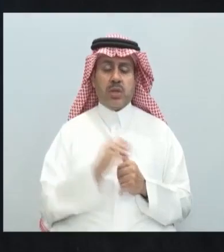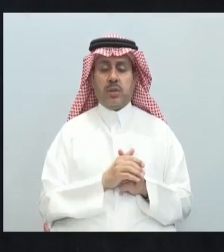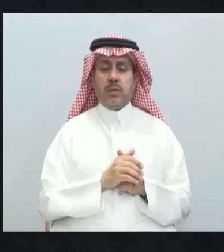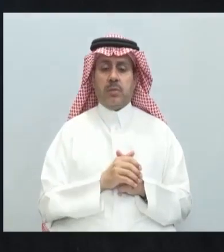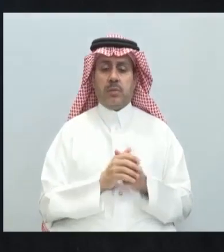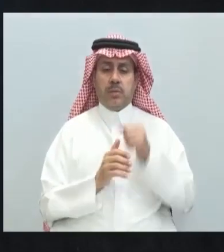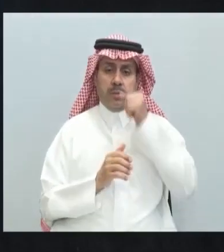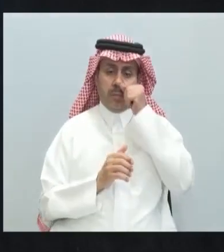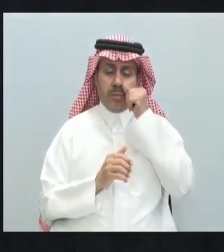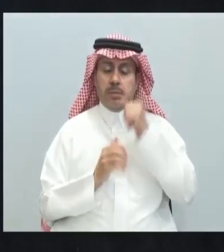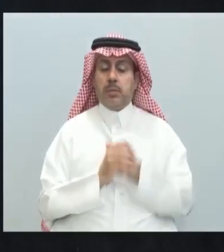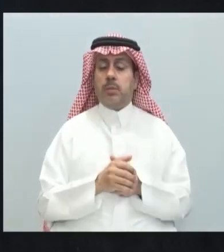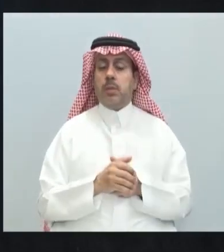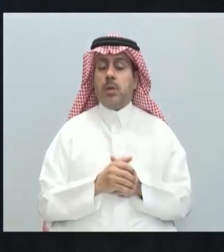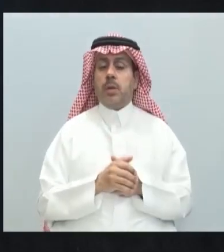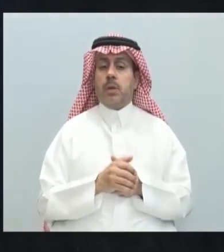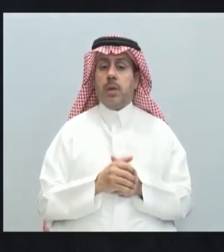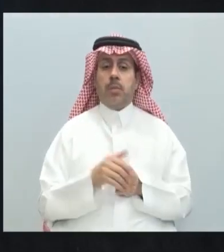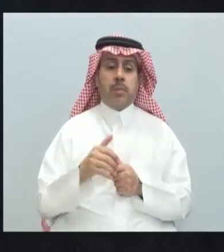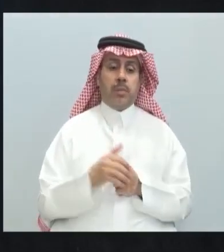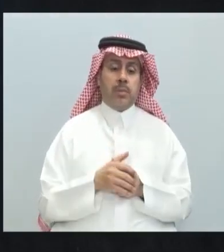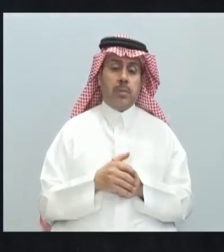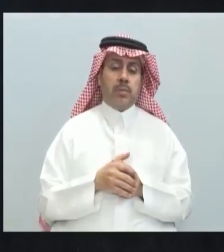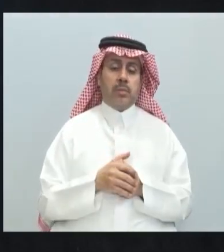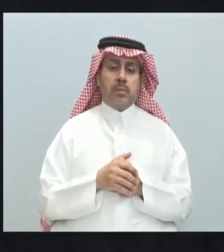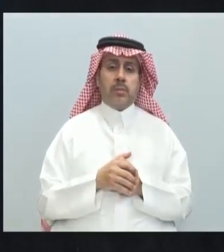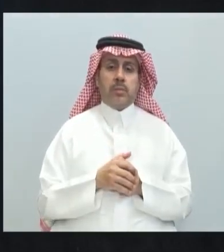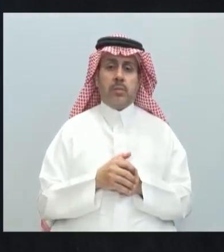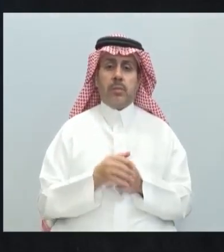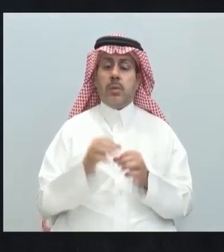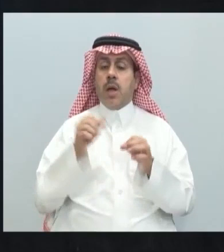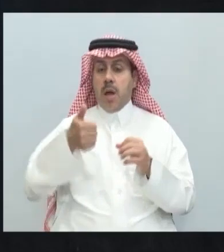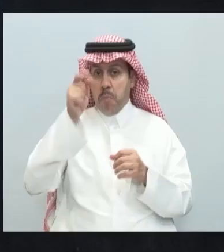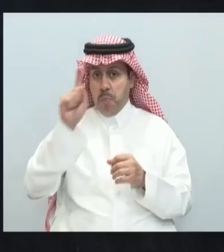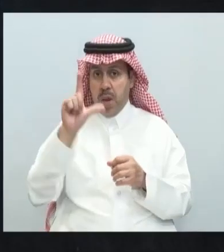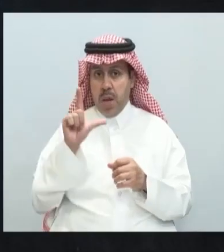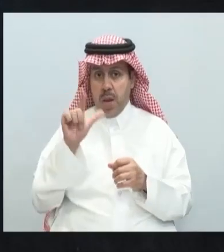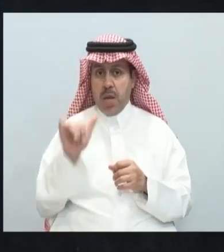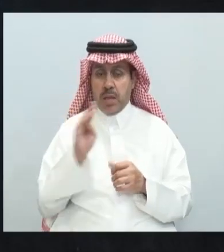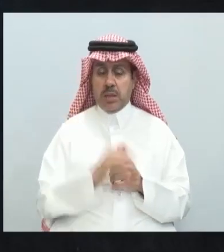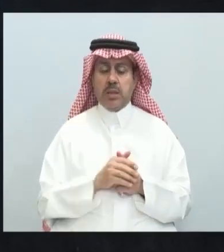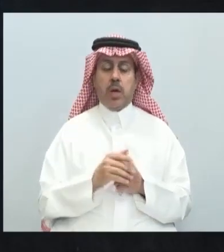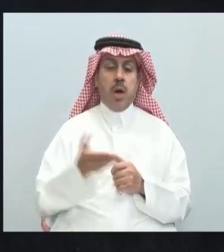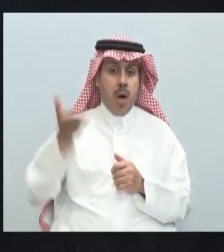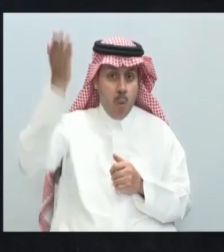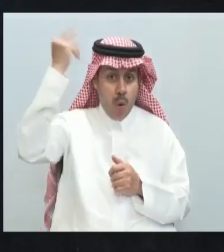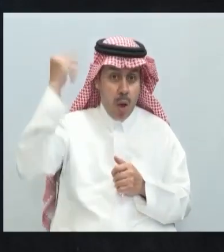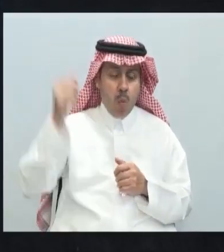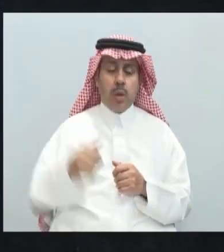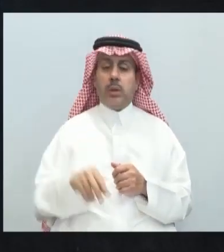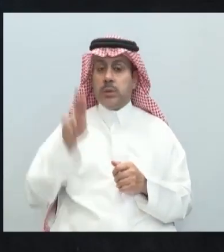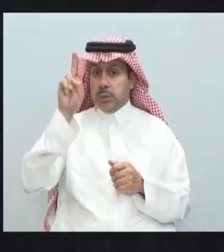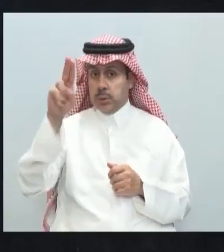كما تعهد بذلك عند الله جل وعلا في قوله لازينن لهم في الارض فهو اخذ على نفسه